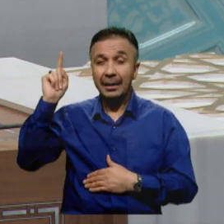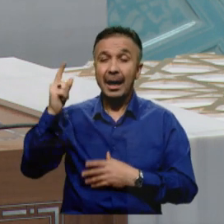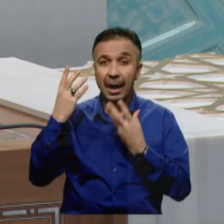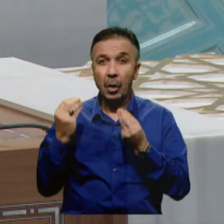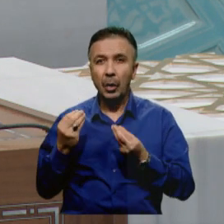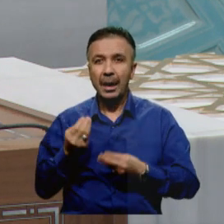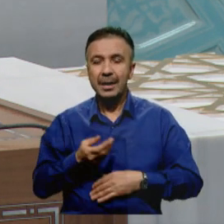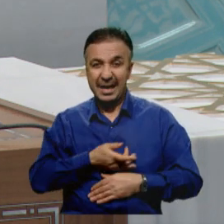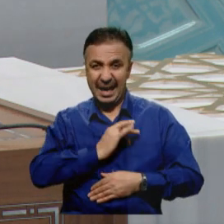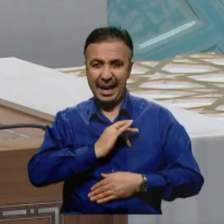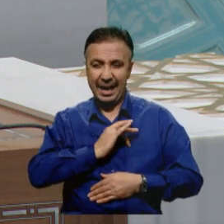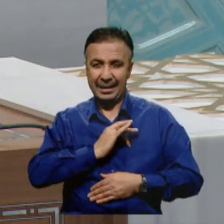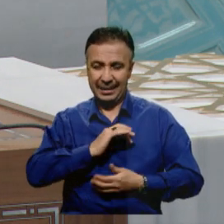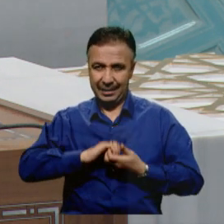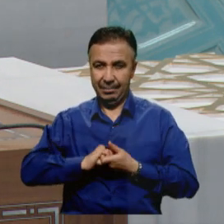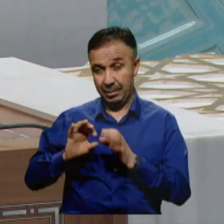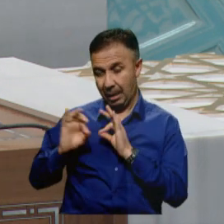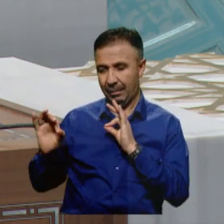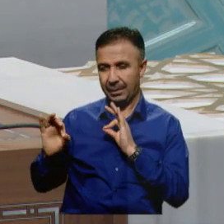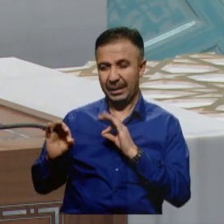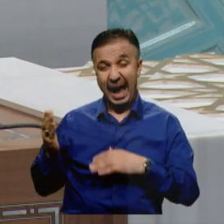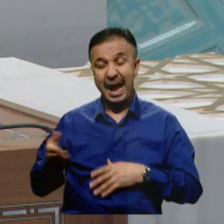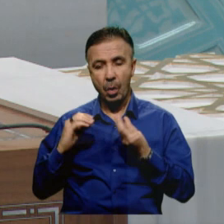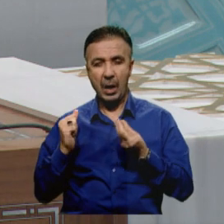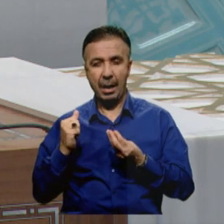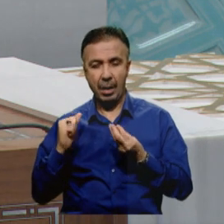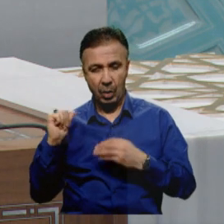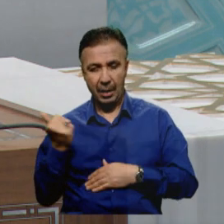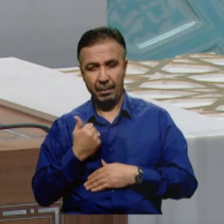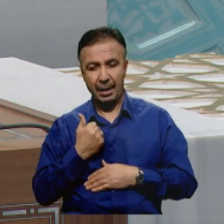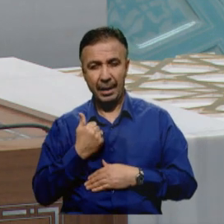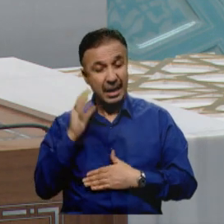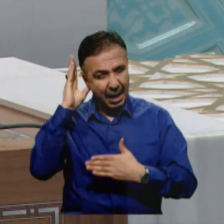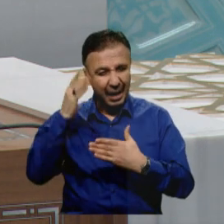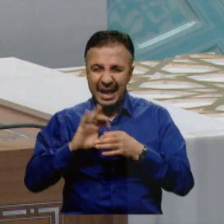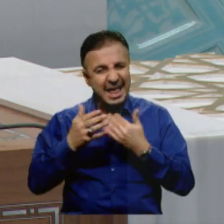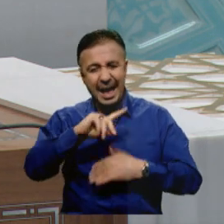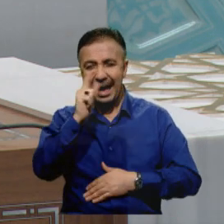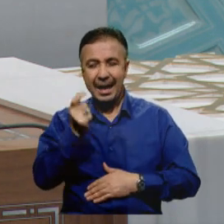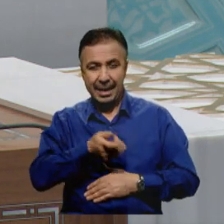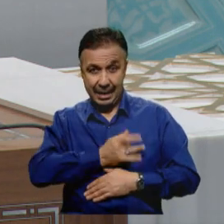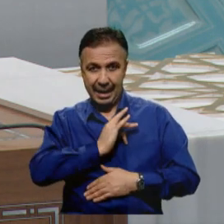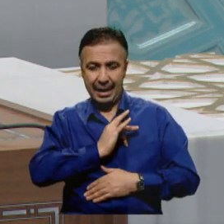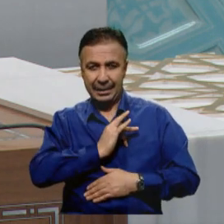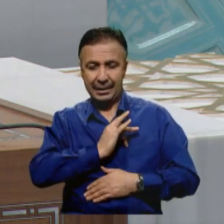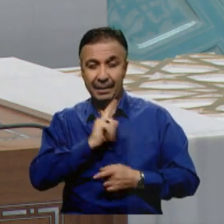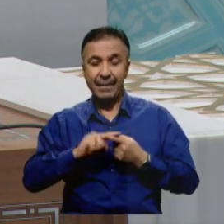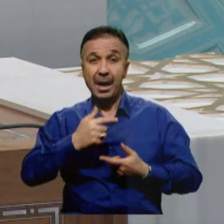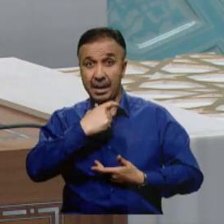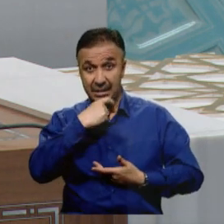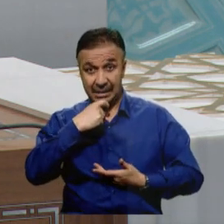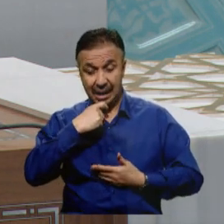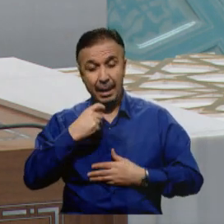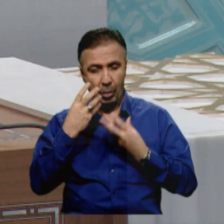samimiyetidir. En önemli ibadet neymiş? İhlas ve samimiyetmiş. Son derece önemli. Çünkü ihlas